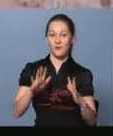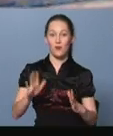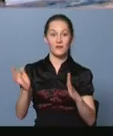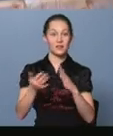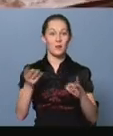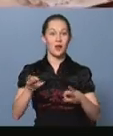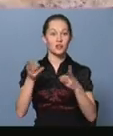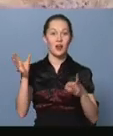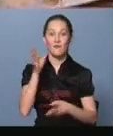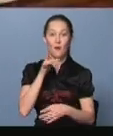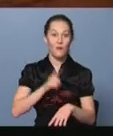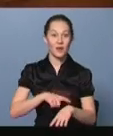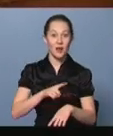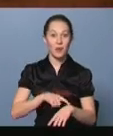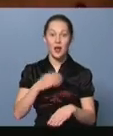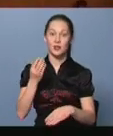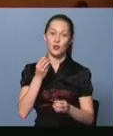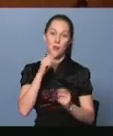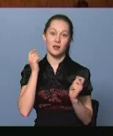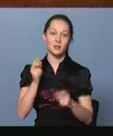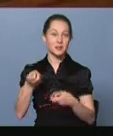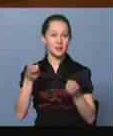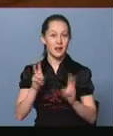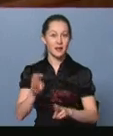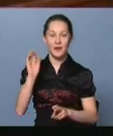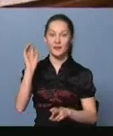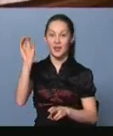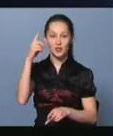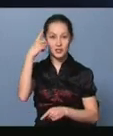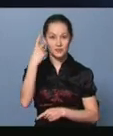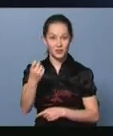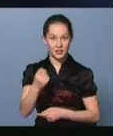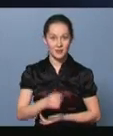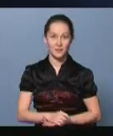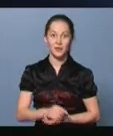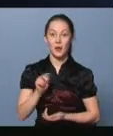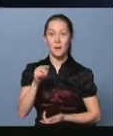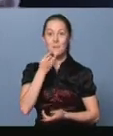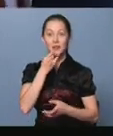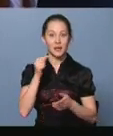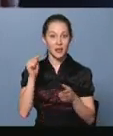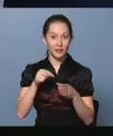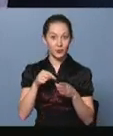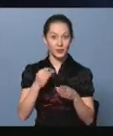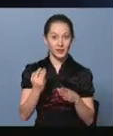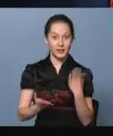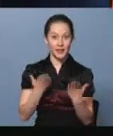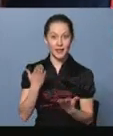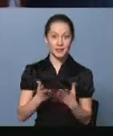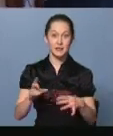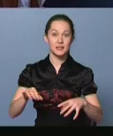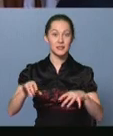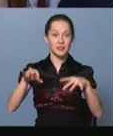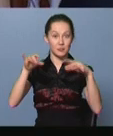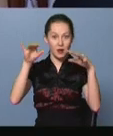пожарных вовремя, в придачу еще и специализированный датчик-извещатель. Тут батарейка внутри, и если задымление